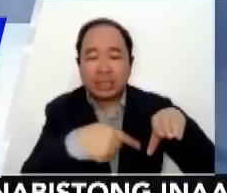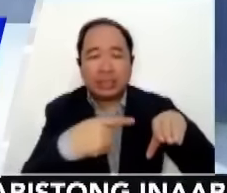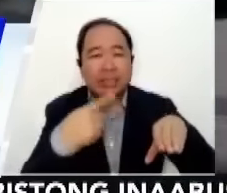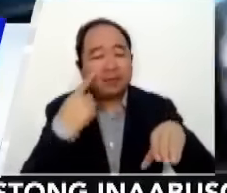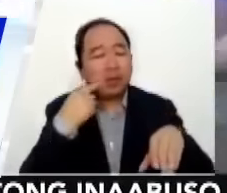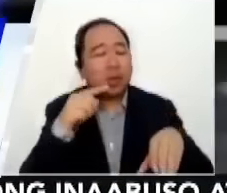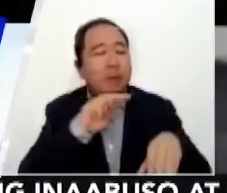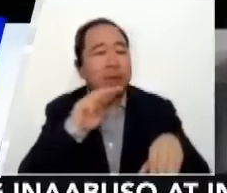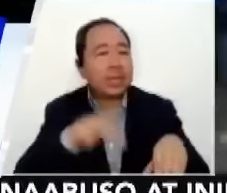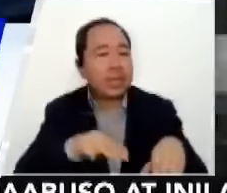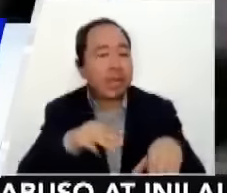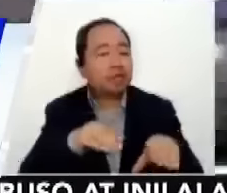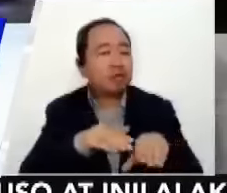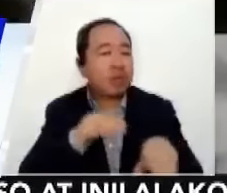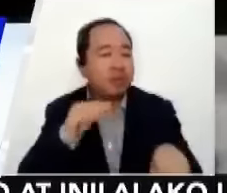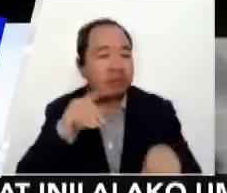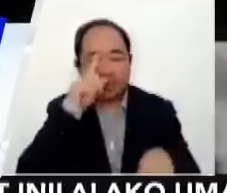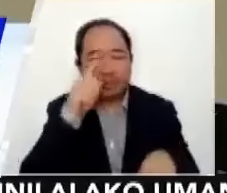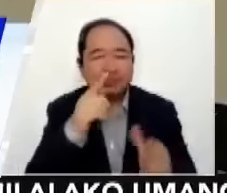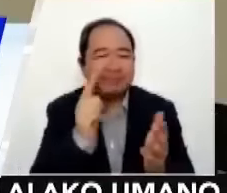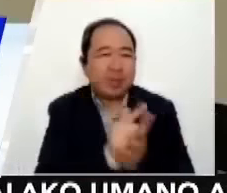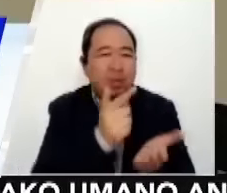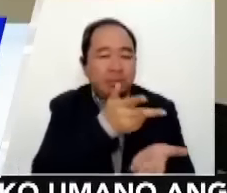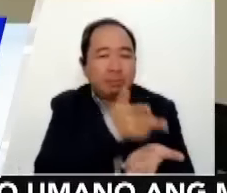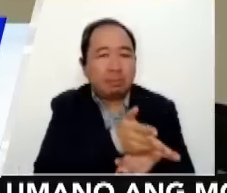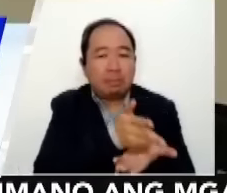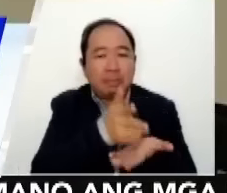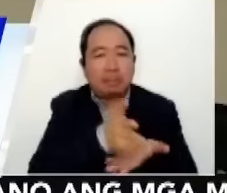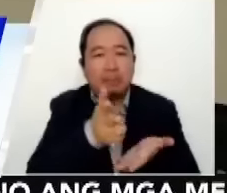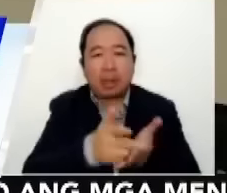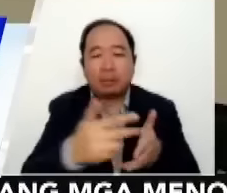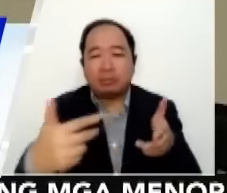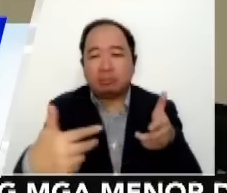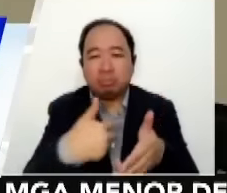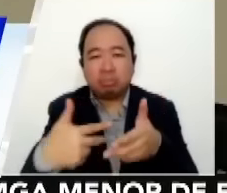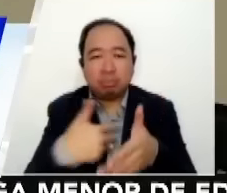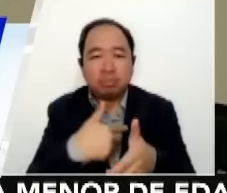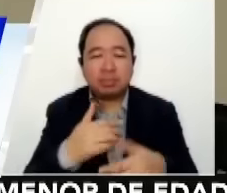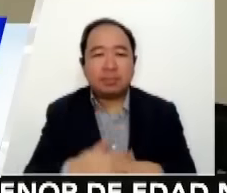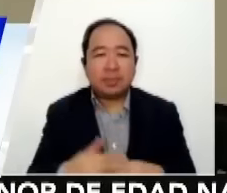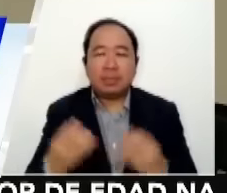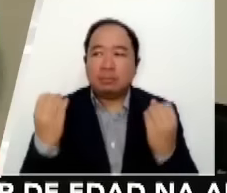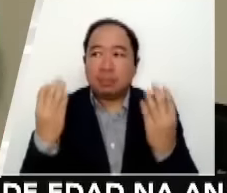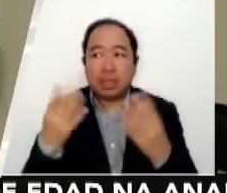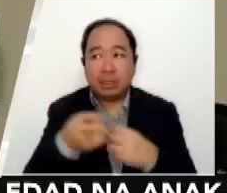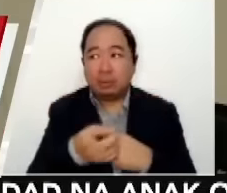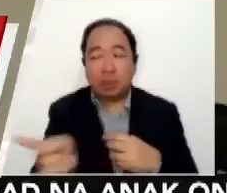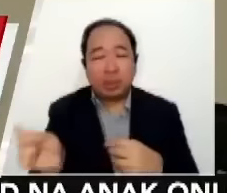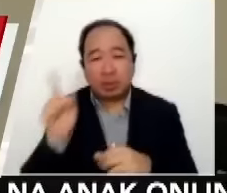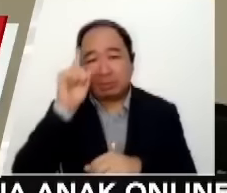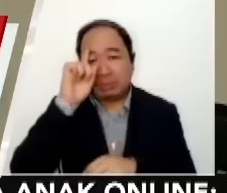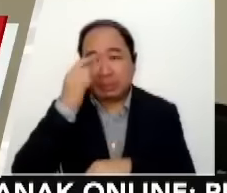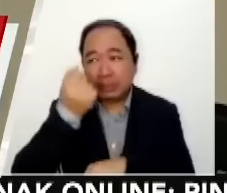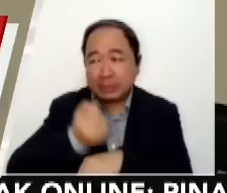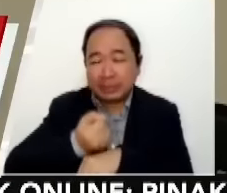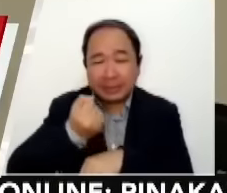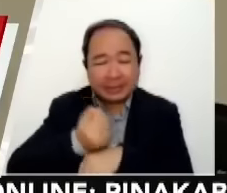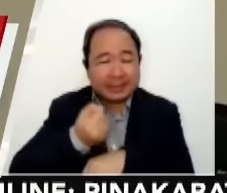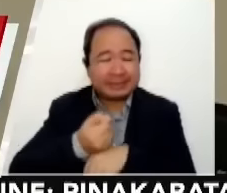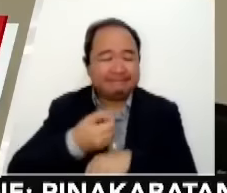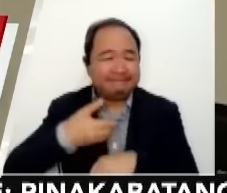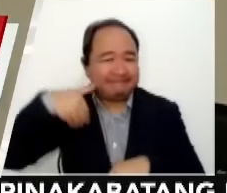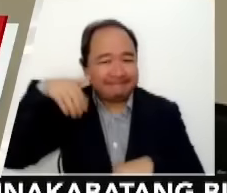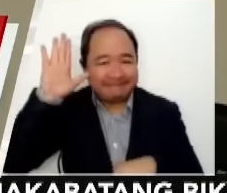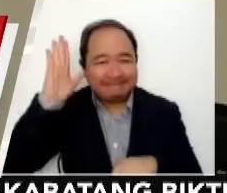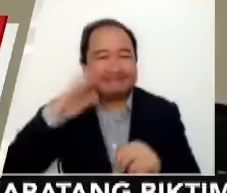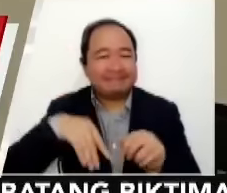sa Mabuhay Lane at mga major thoroughfare. Maraming matigas ang ulo, maraming pasaway, no? Ayaw